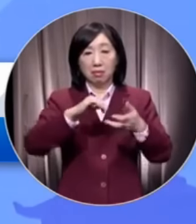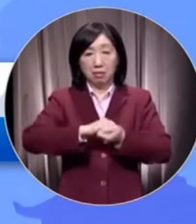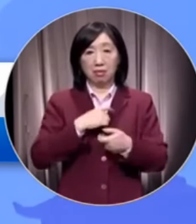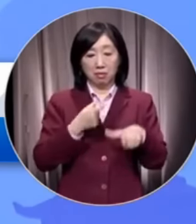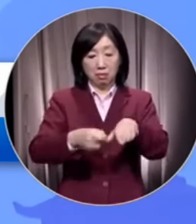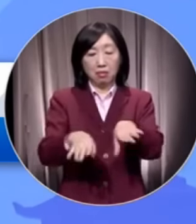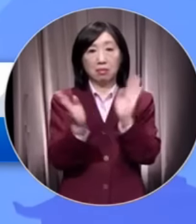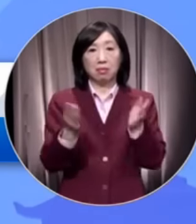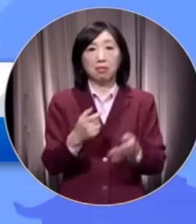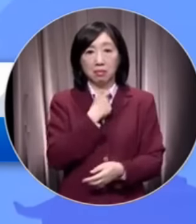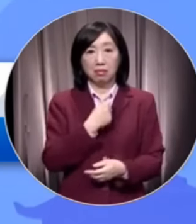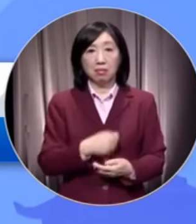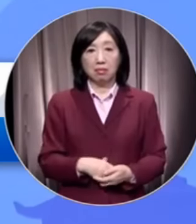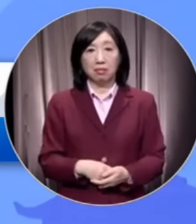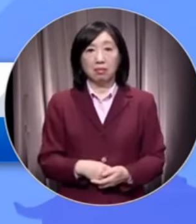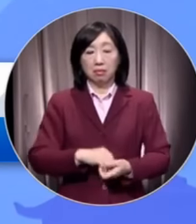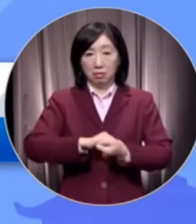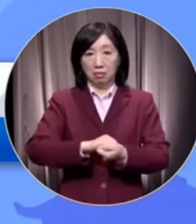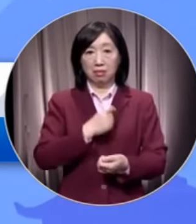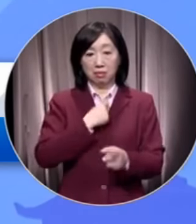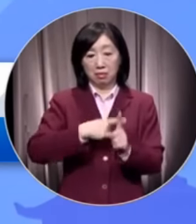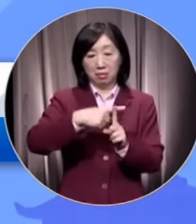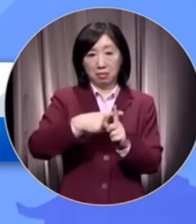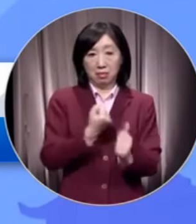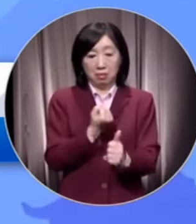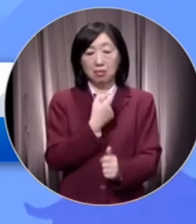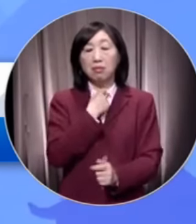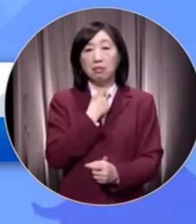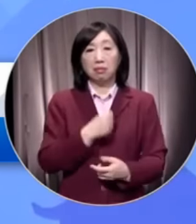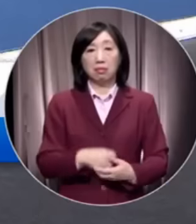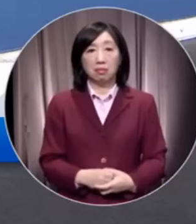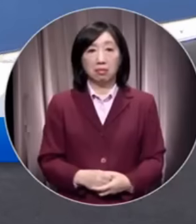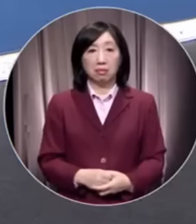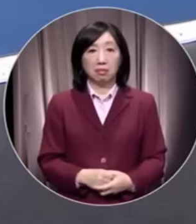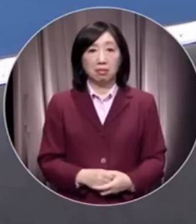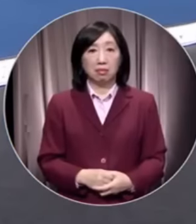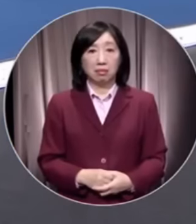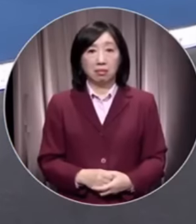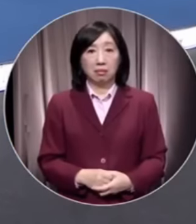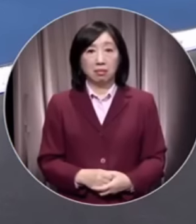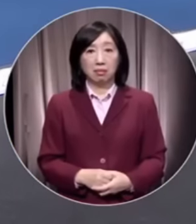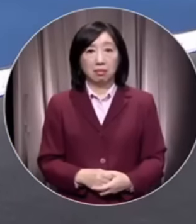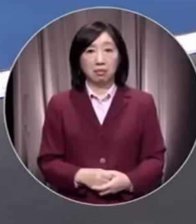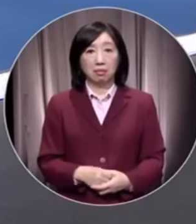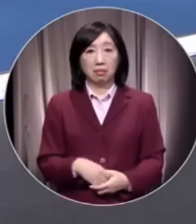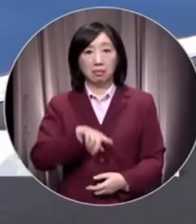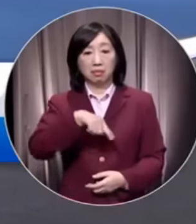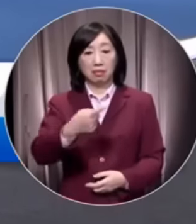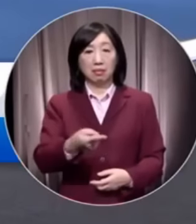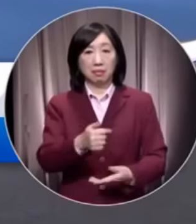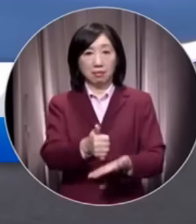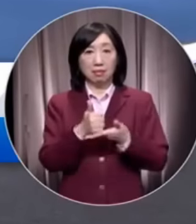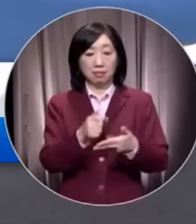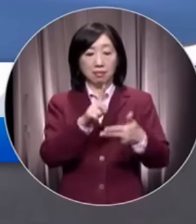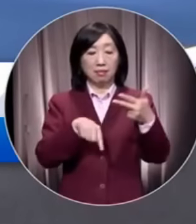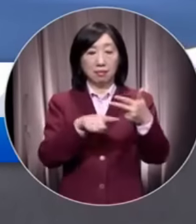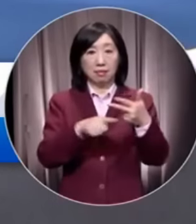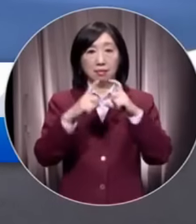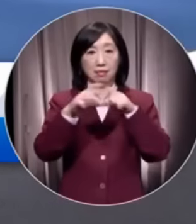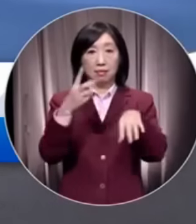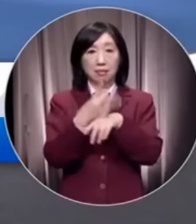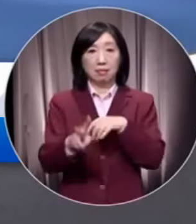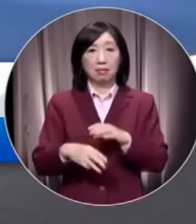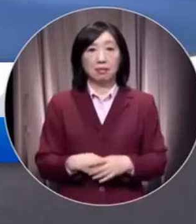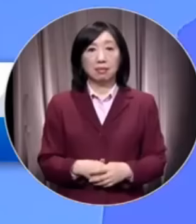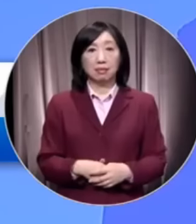化，我们也必须要有一定程度的管制。 继续请朱立伦先生回答，时间三